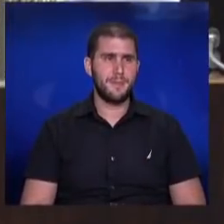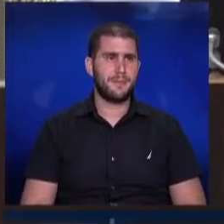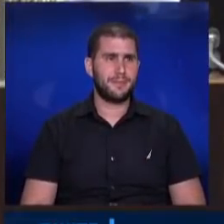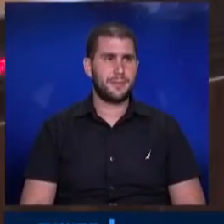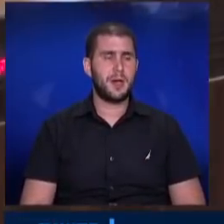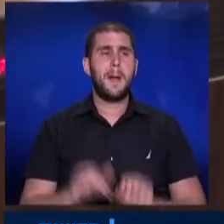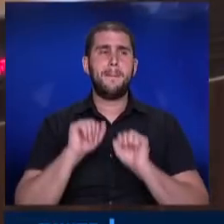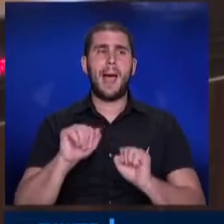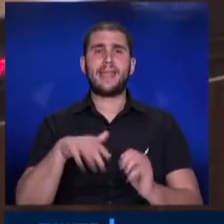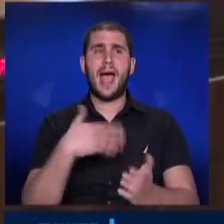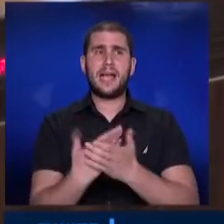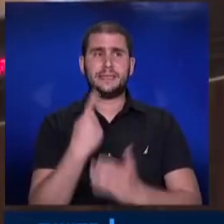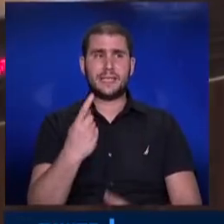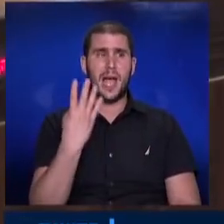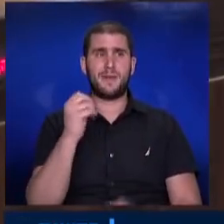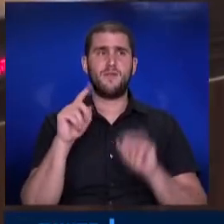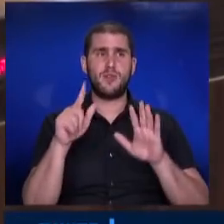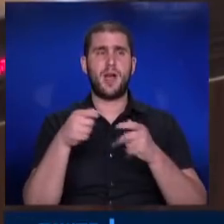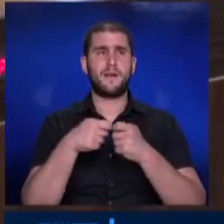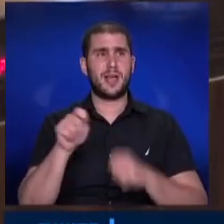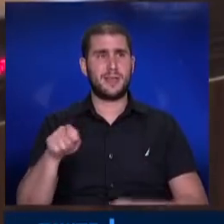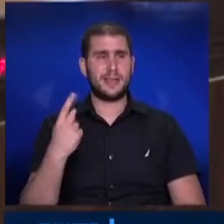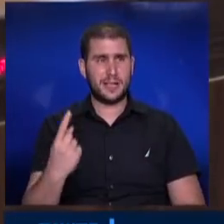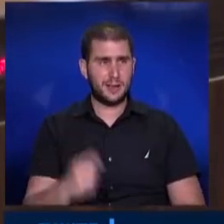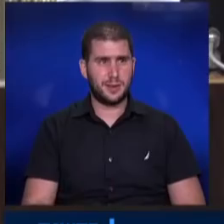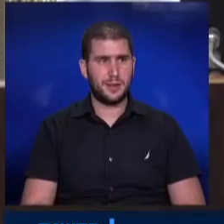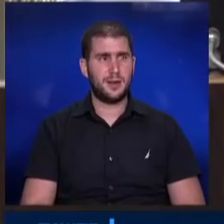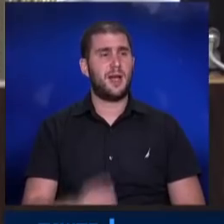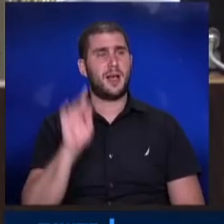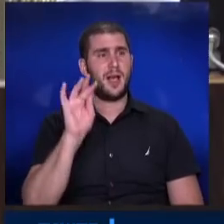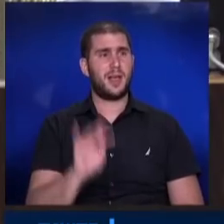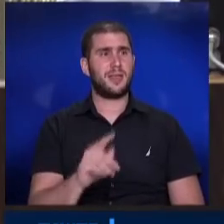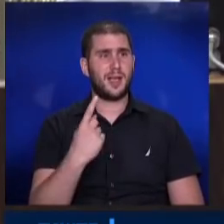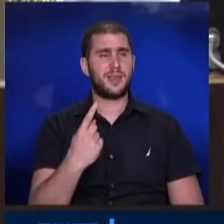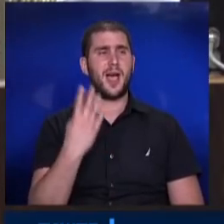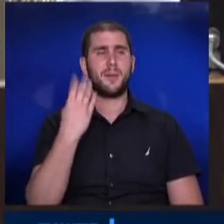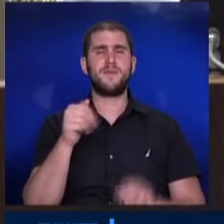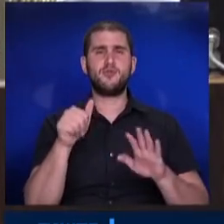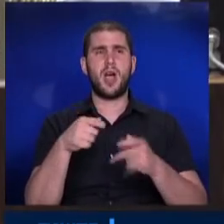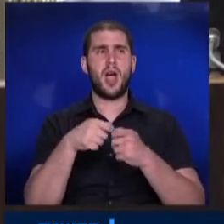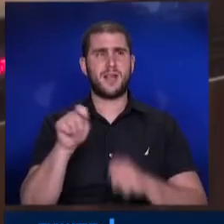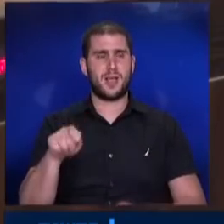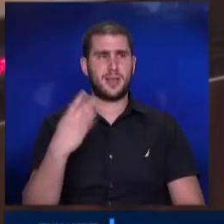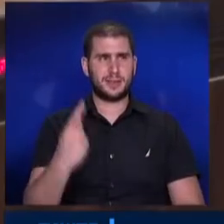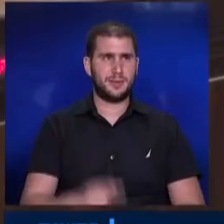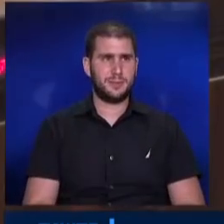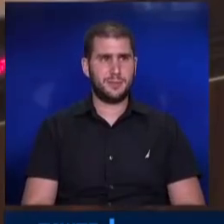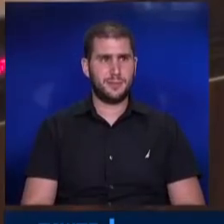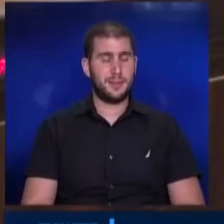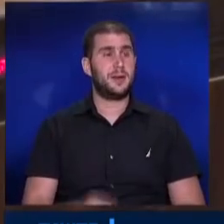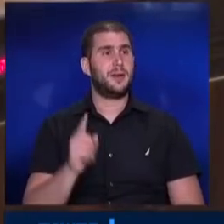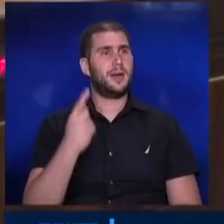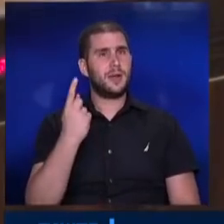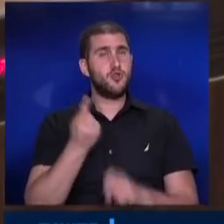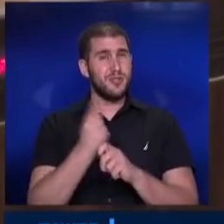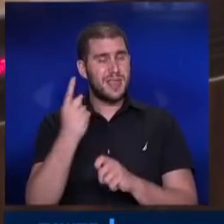בעד ההצעה הצביעו 47 חברי כנסת, כנגדה הצביעו 46 חברי כנסת. לקח רגע